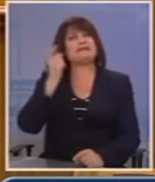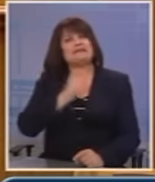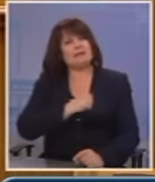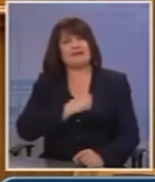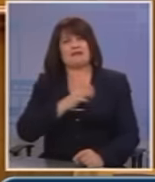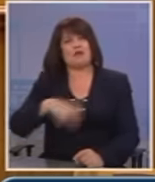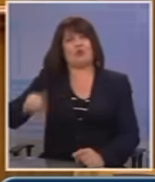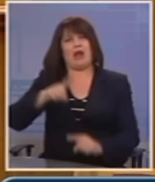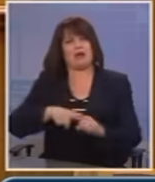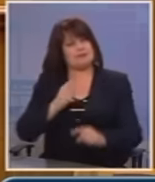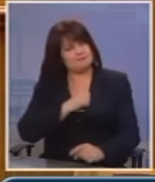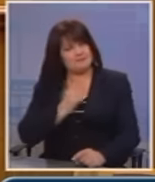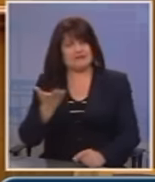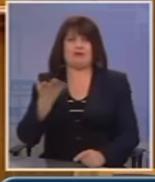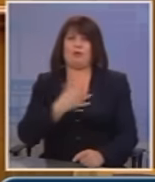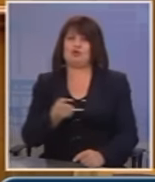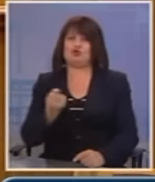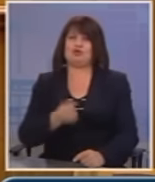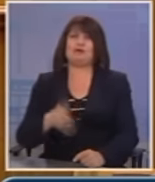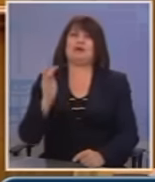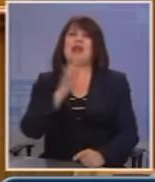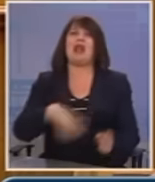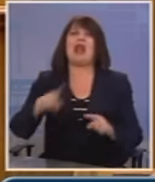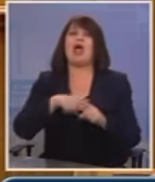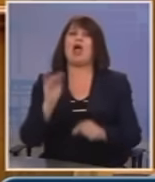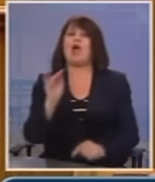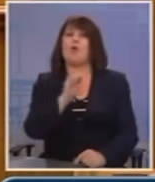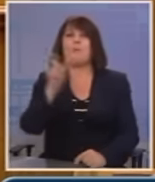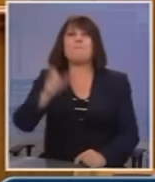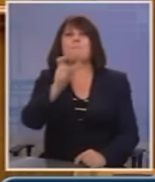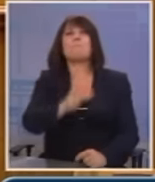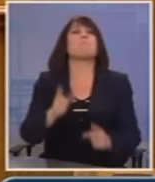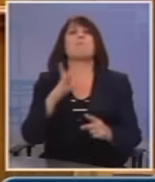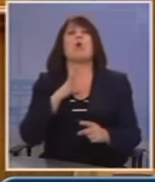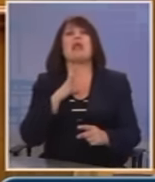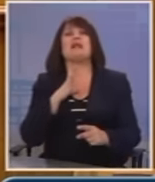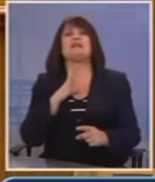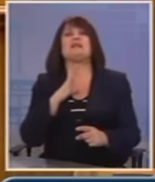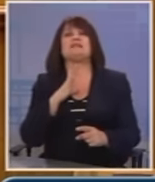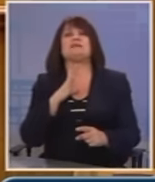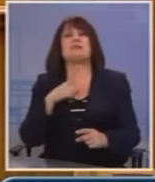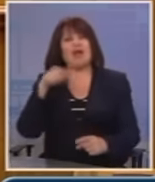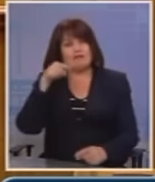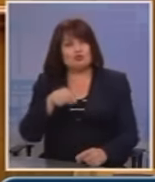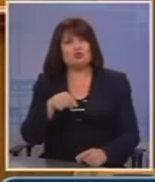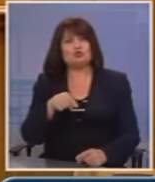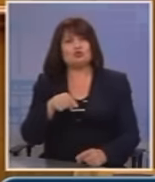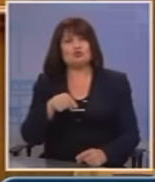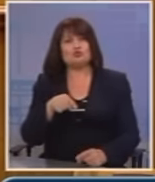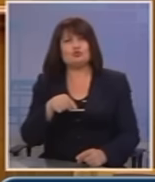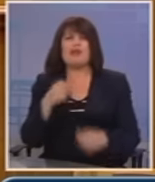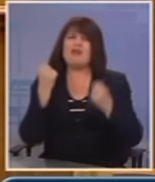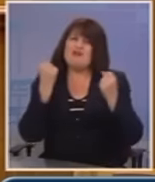κάθε Ελληνίδας. Απευθύνομαι στον ελληνικό λαό, στους πολίτες, σε αυτούς που σήκωσαν το φορτίο